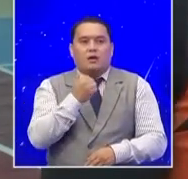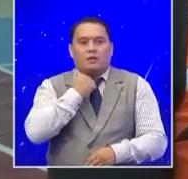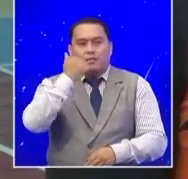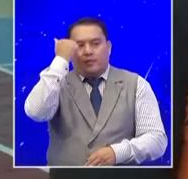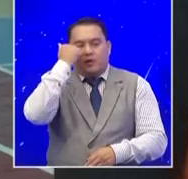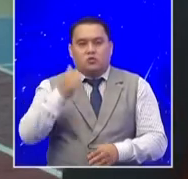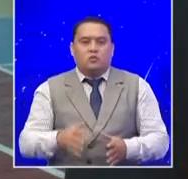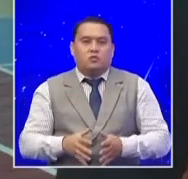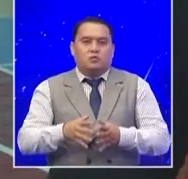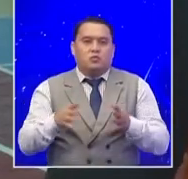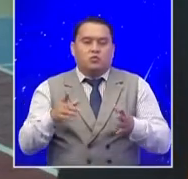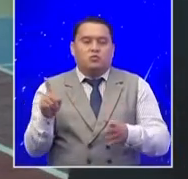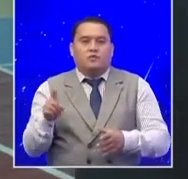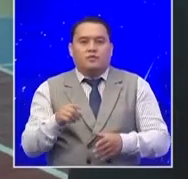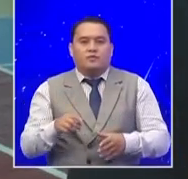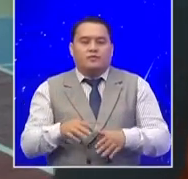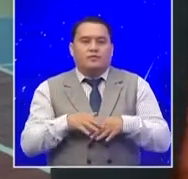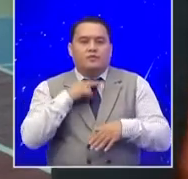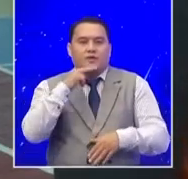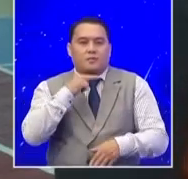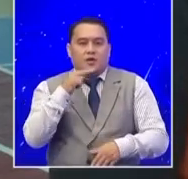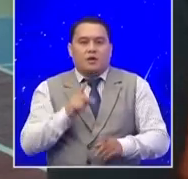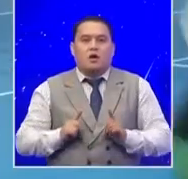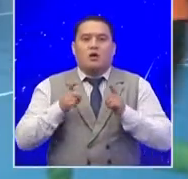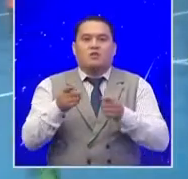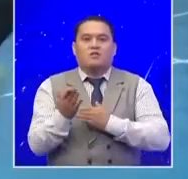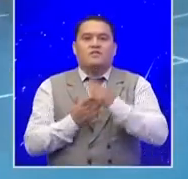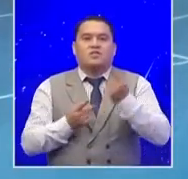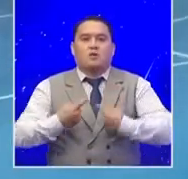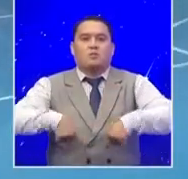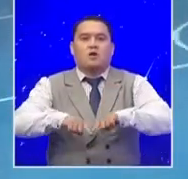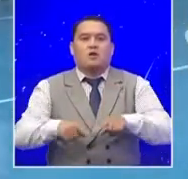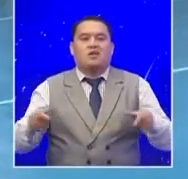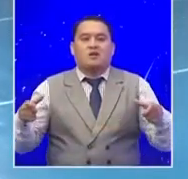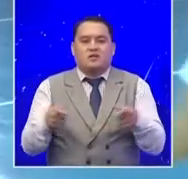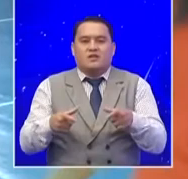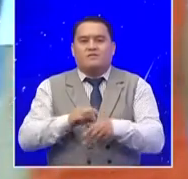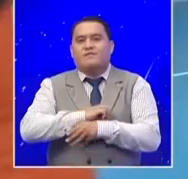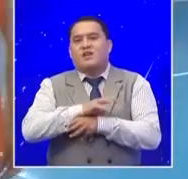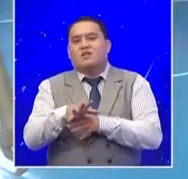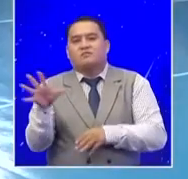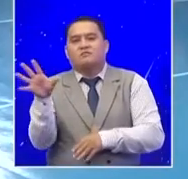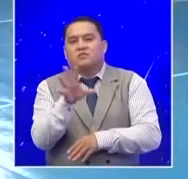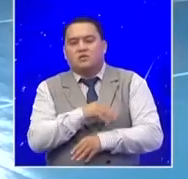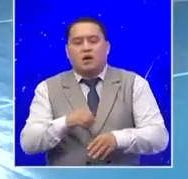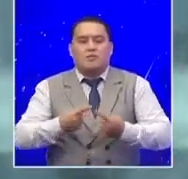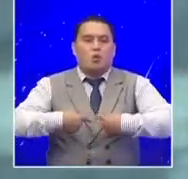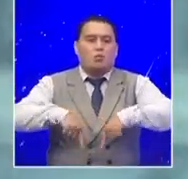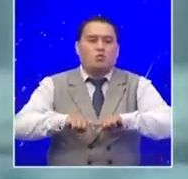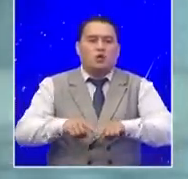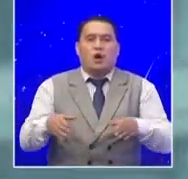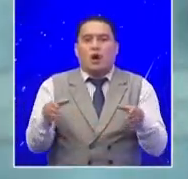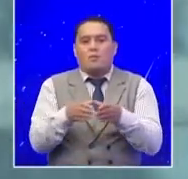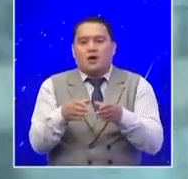продвигаться дальше по этому виду спорта. Хочу попасть выше. В связи с пандемией коронавирусной инфекции, как и всему спортивному сообществу,